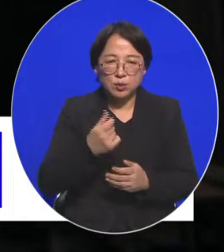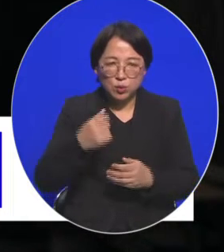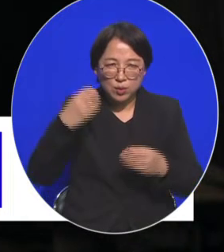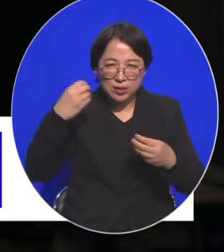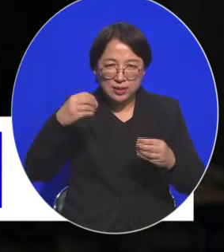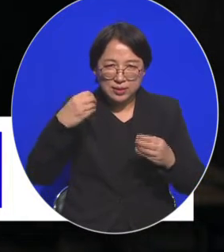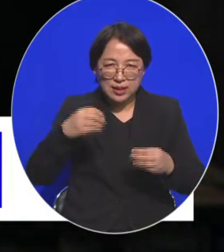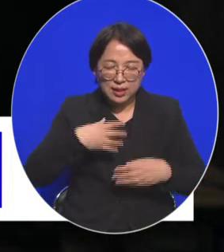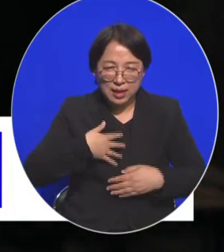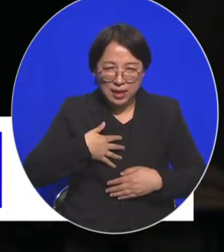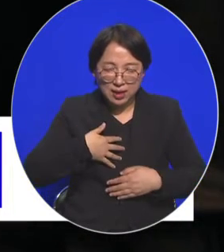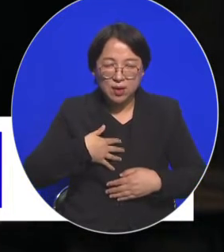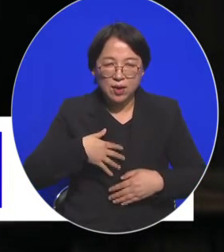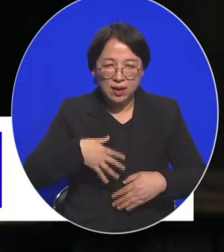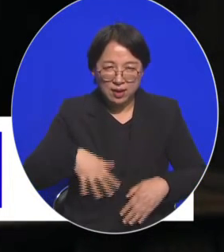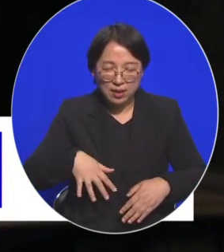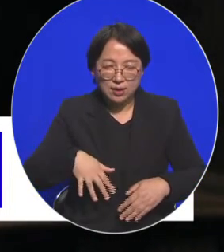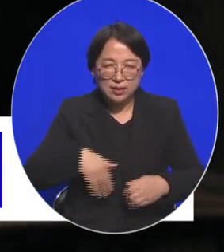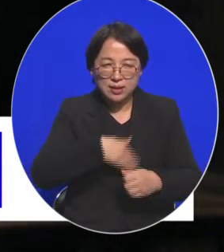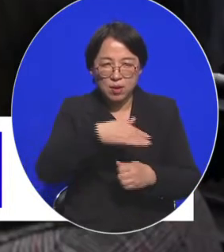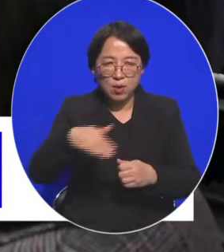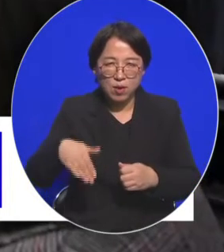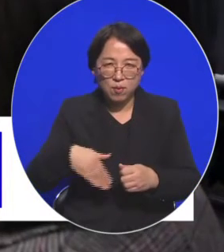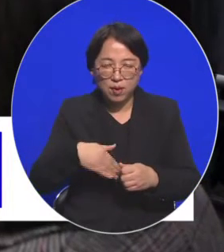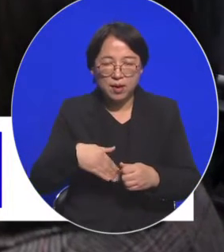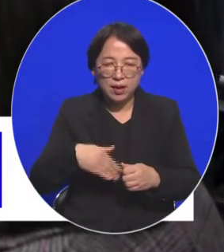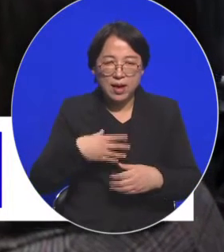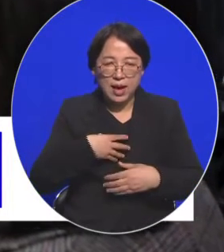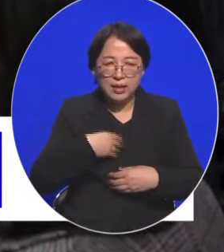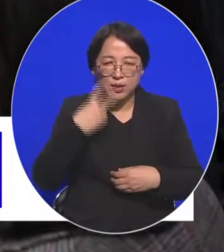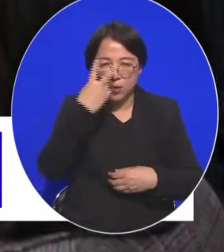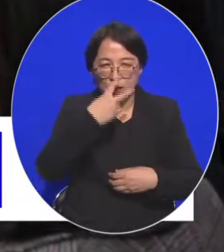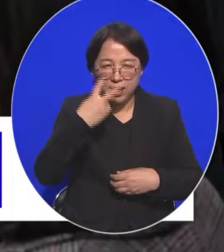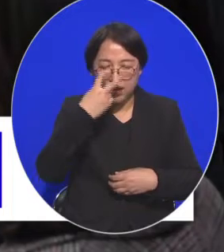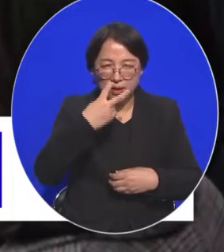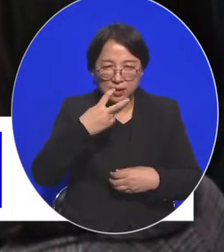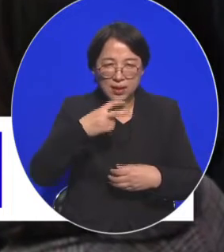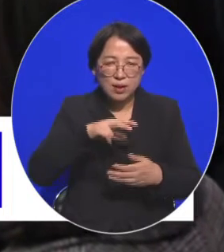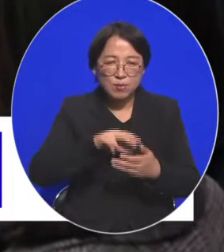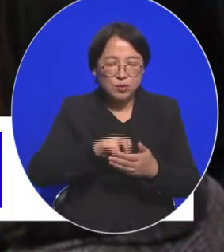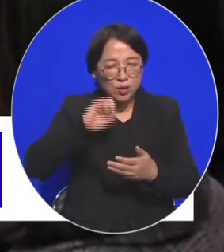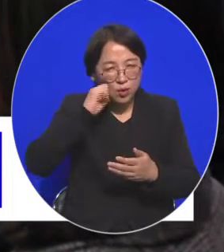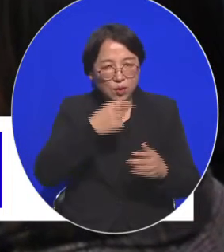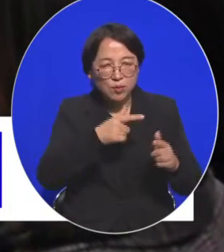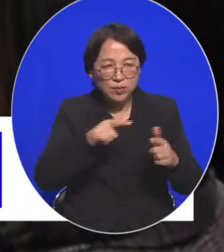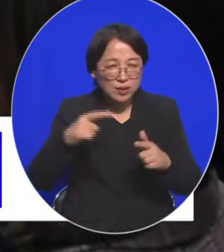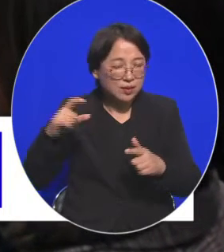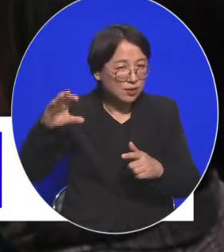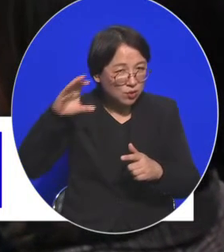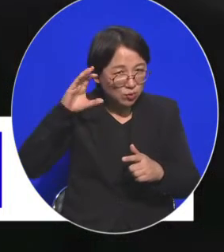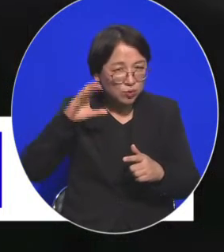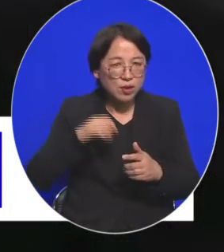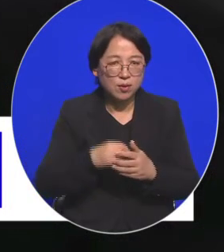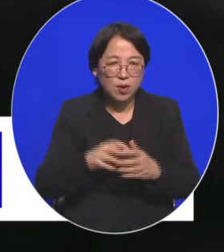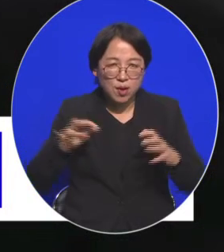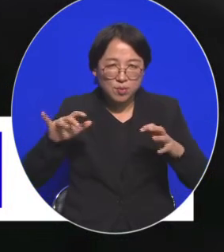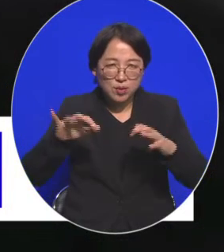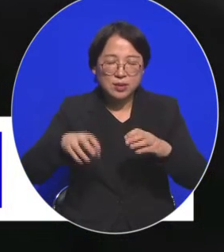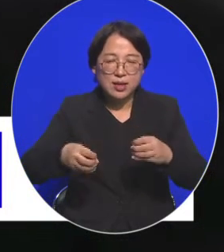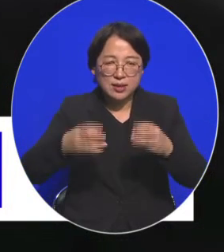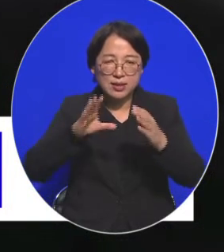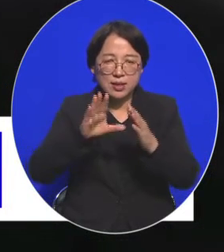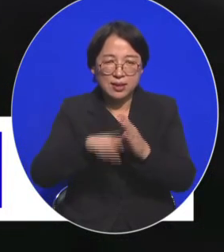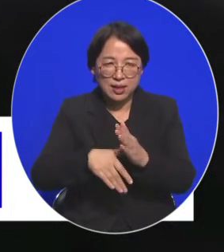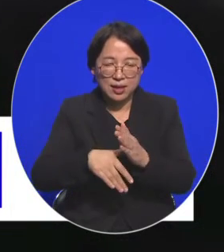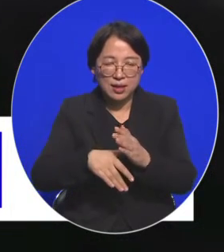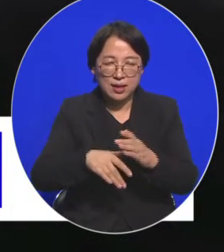열악한 시설과 인력건 등 안전관리상 현장애로사항을 청취하고 다중 밀집 행사 시 지자체와